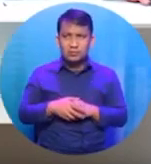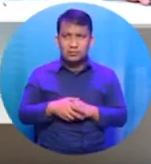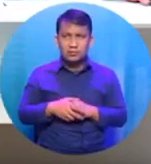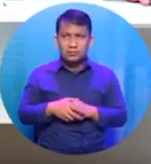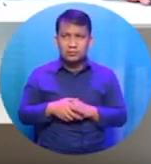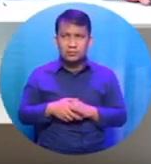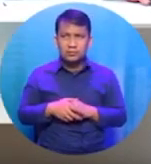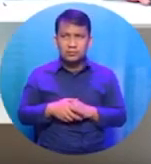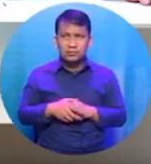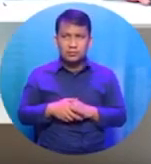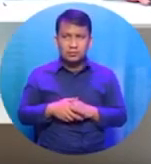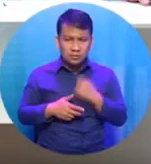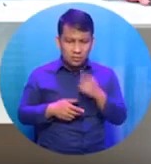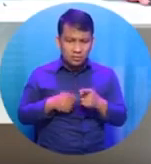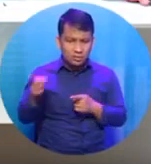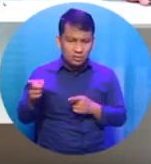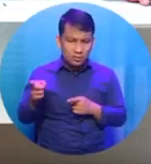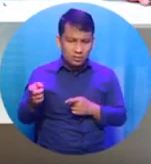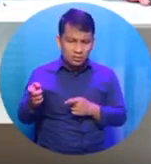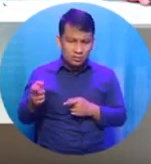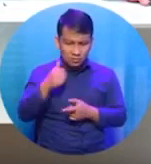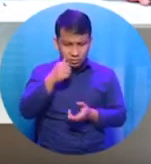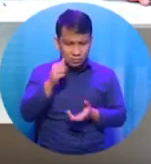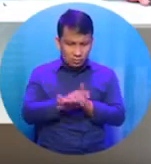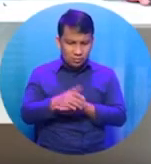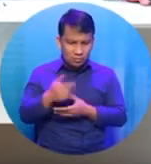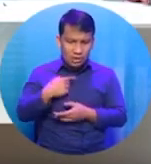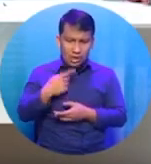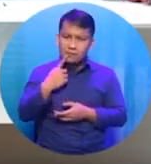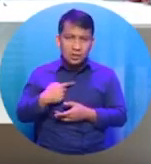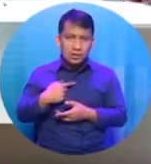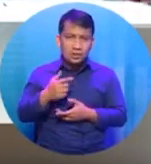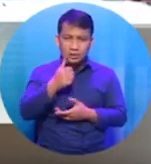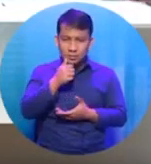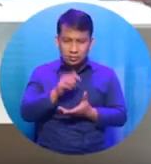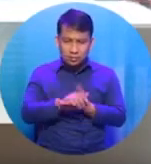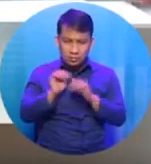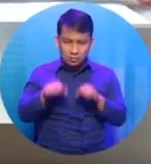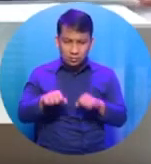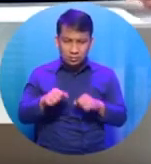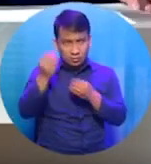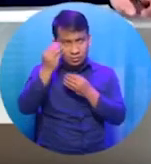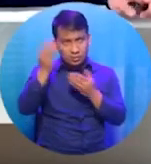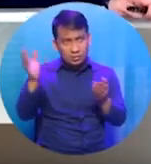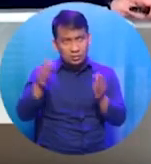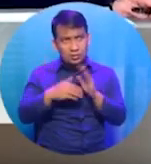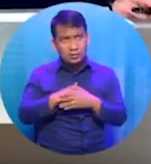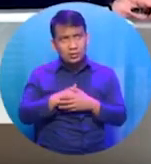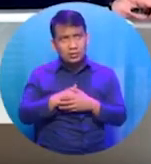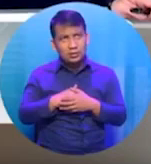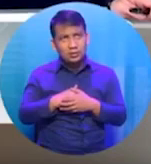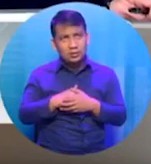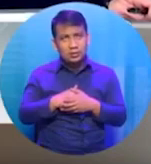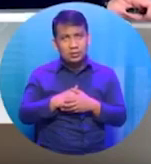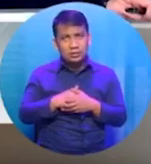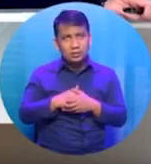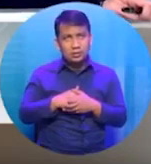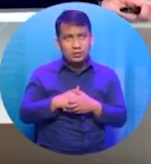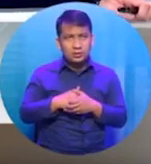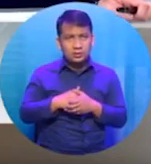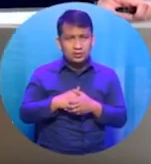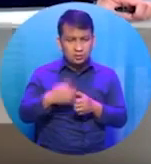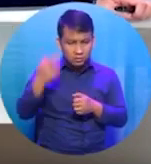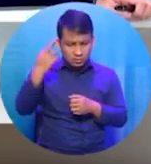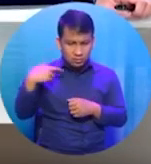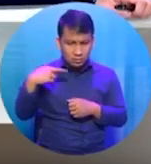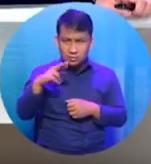Sir. Yun po yung sabi ng asawa ko po. Mm-hmm. Pagbibigay, alam ko lang po, nasa Riyadh, tulad ng